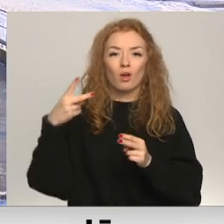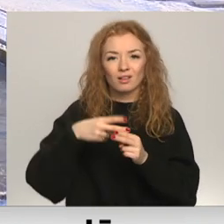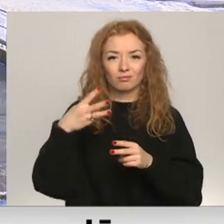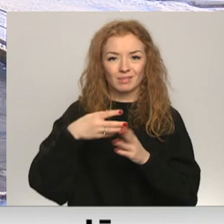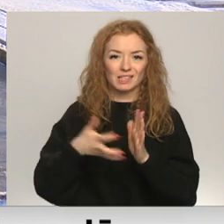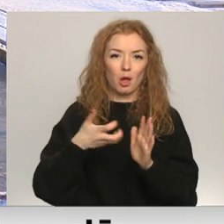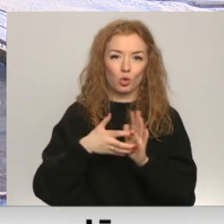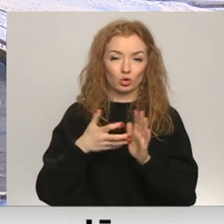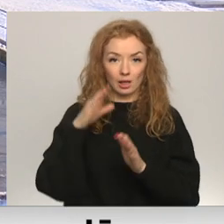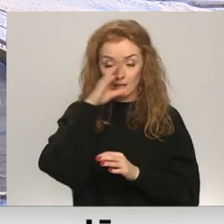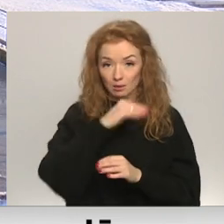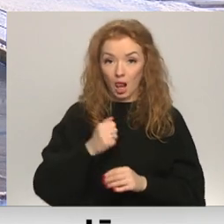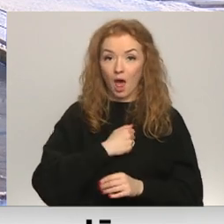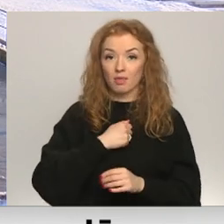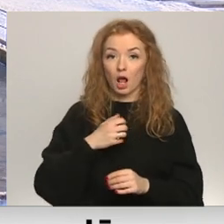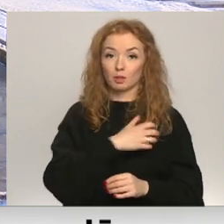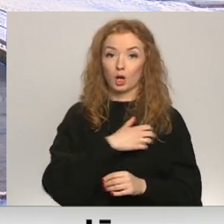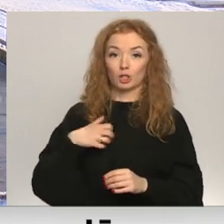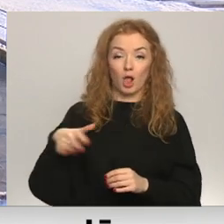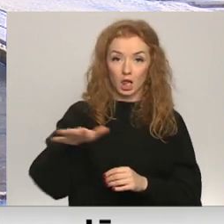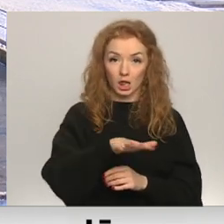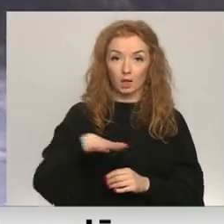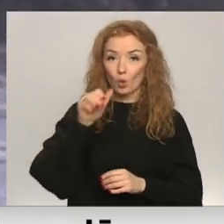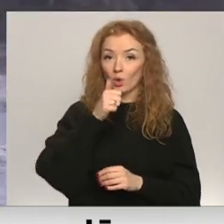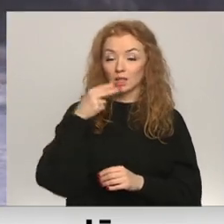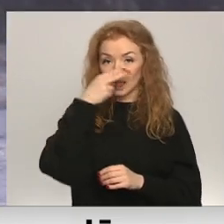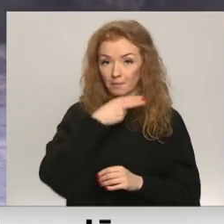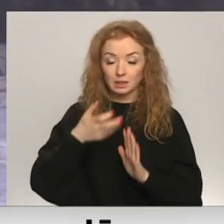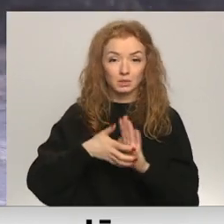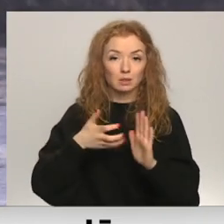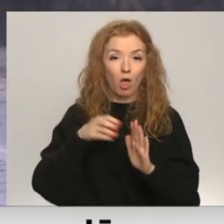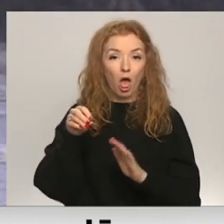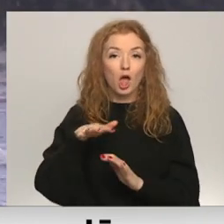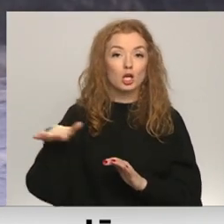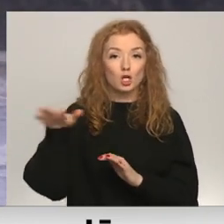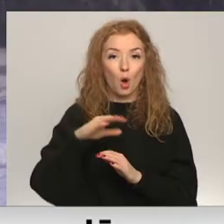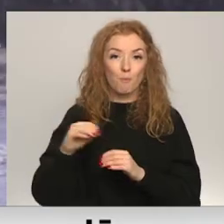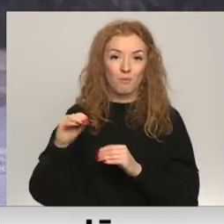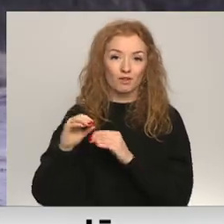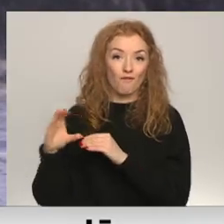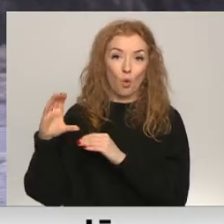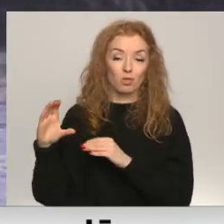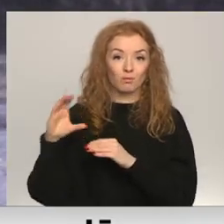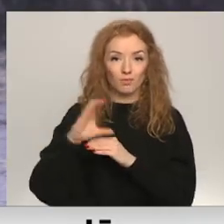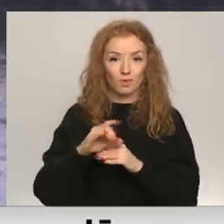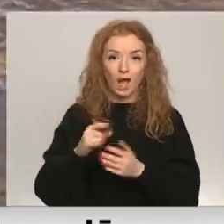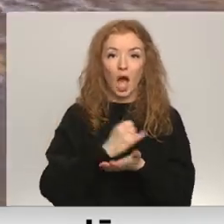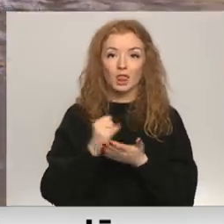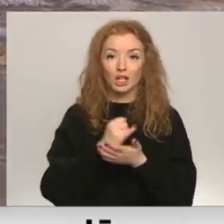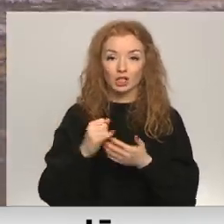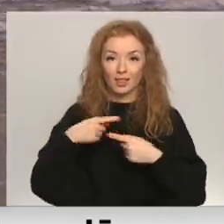iespējas. Vairākumā Latgales pašvaldību ūdensaimniecībās, izmantojot Eiropas finansējumu, notekūdeņu attīrīšanas iekārtas